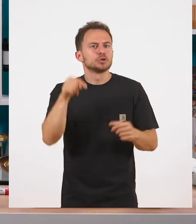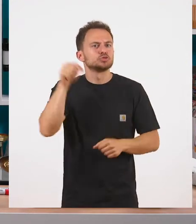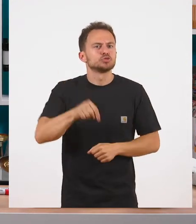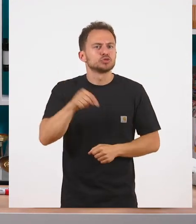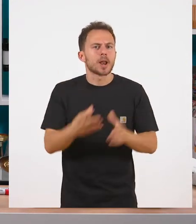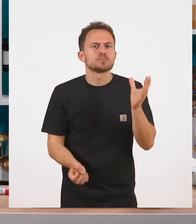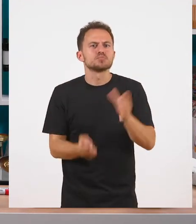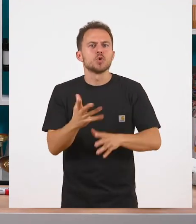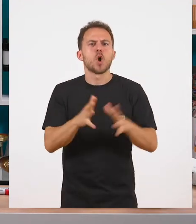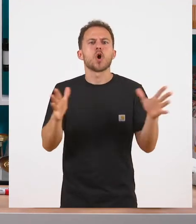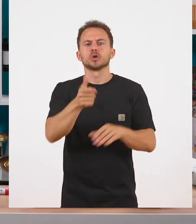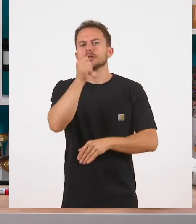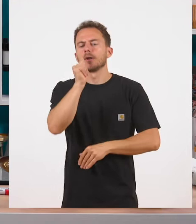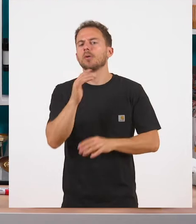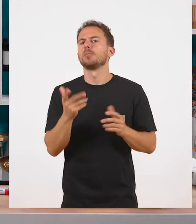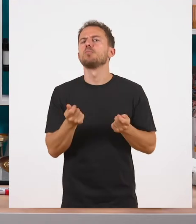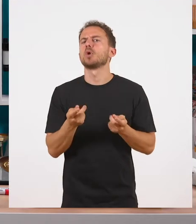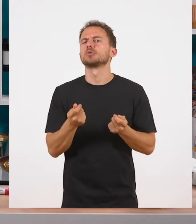νερού